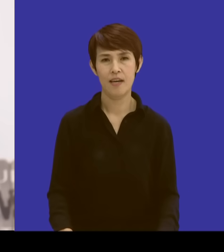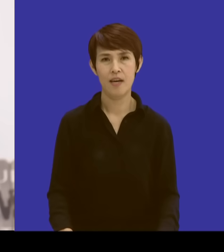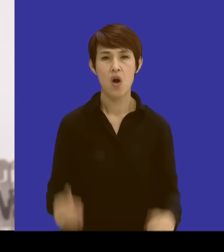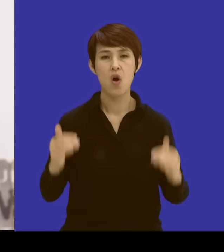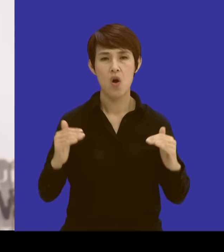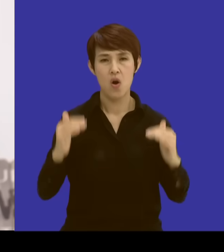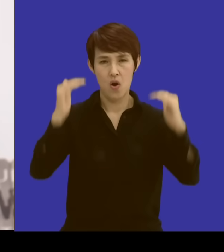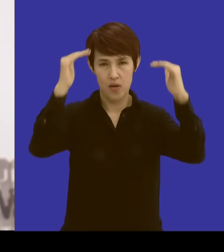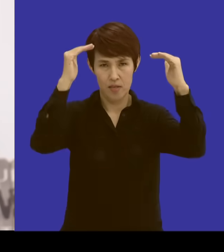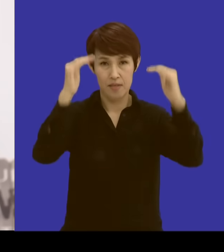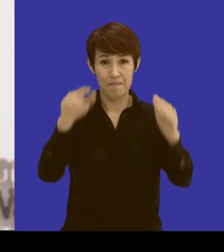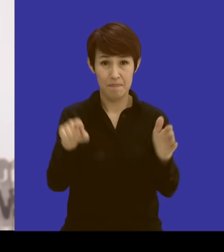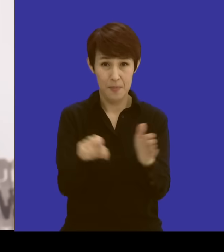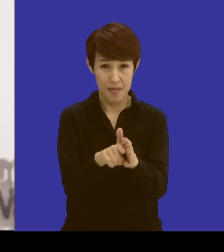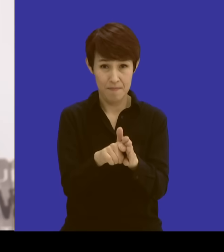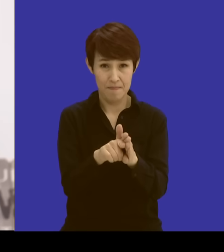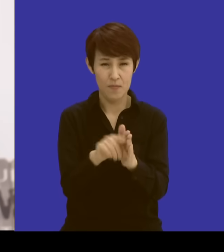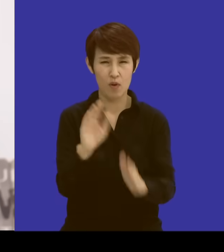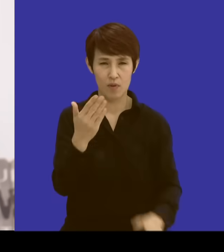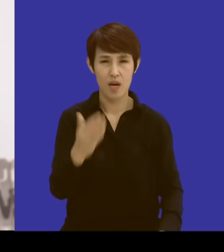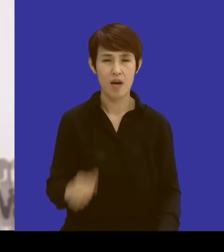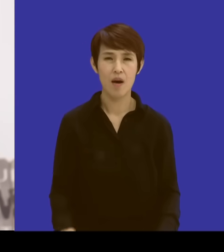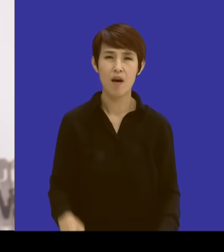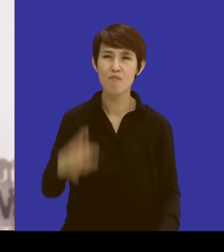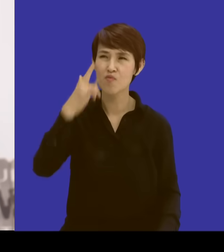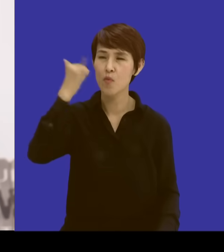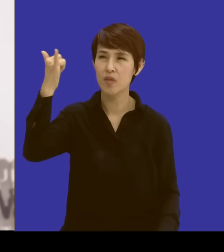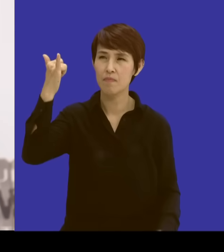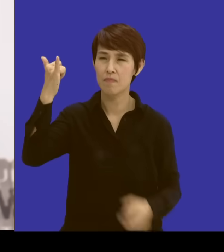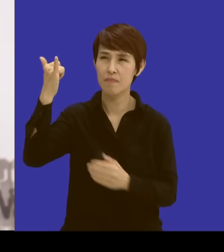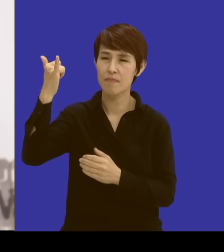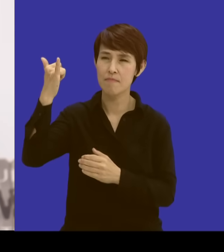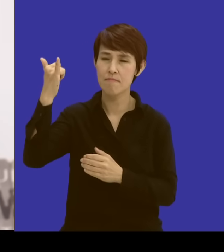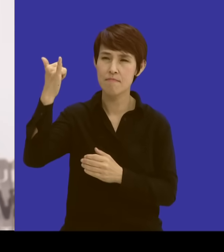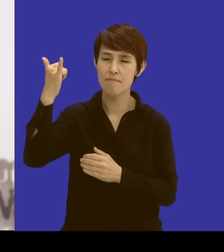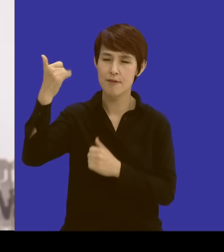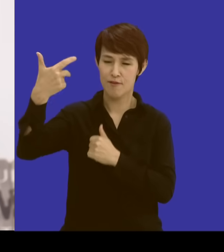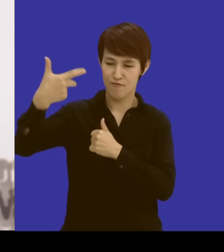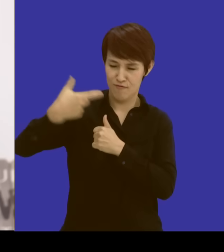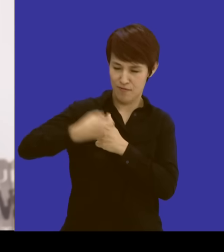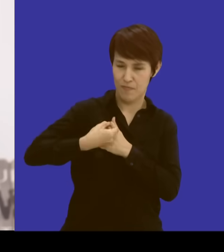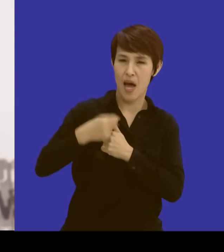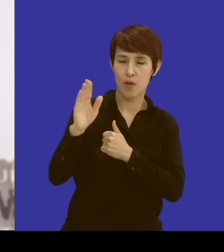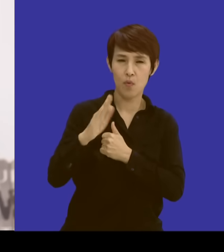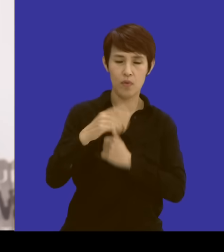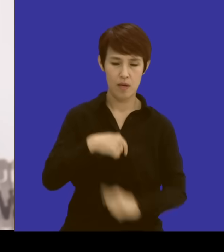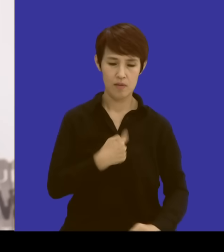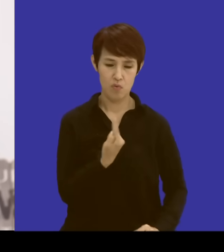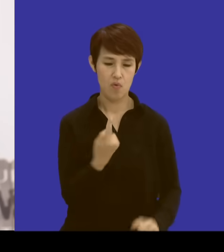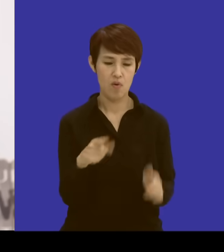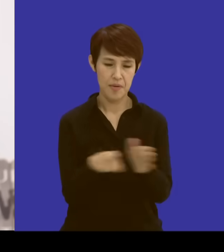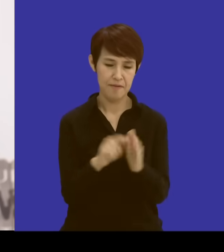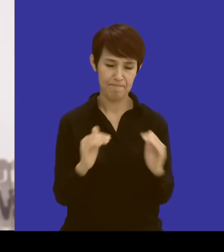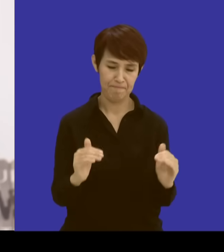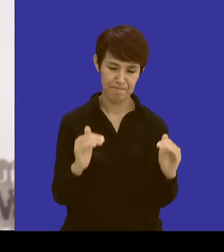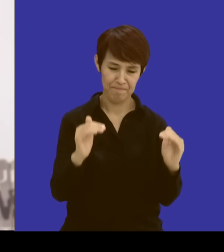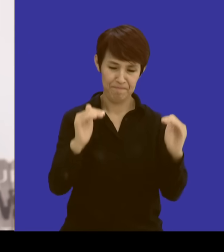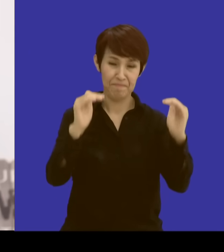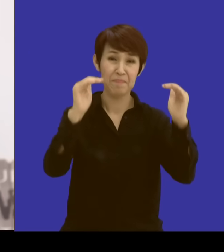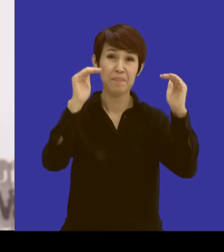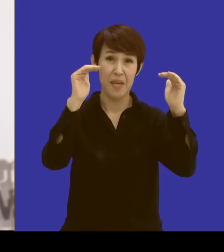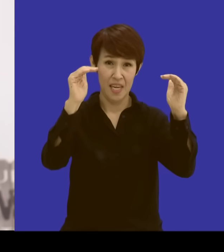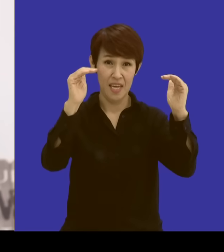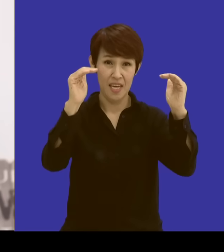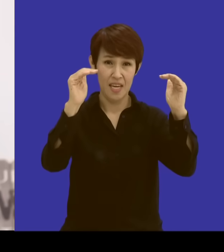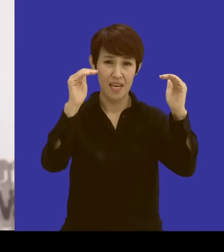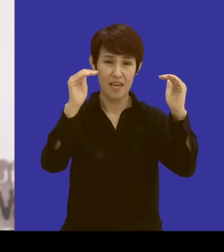어른의 신앙 이제 부모님이 주입하신 신앙이 아니라 내 발로 서는 신앙으로 가는 여정이었겠구나. 그러니까